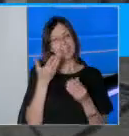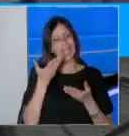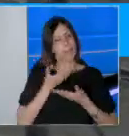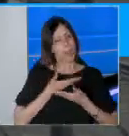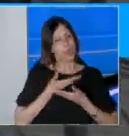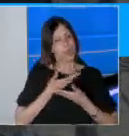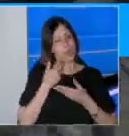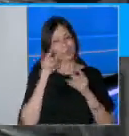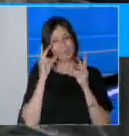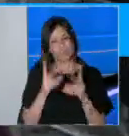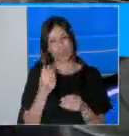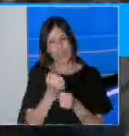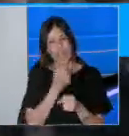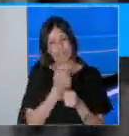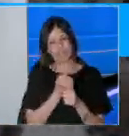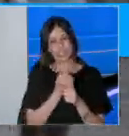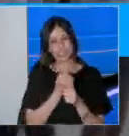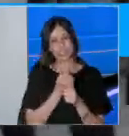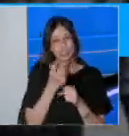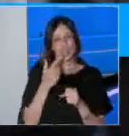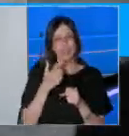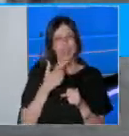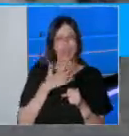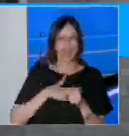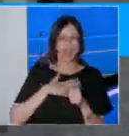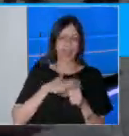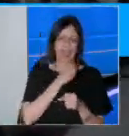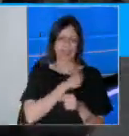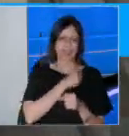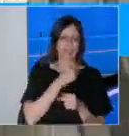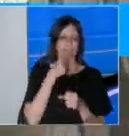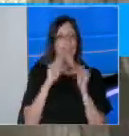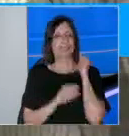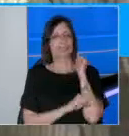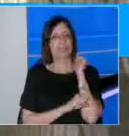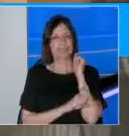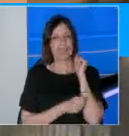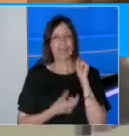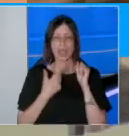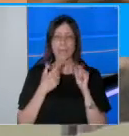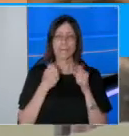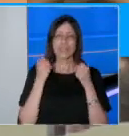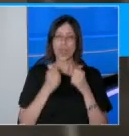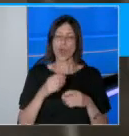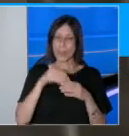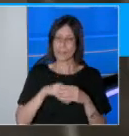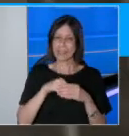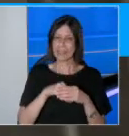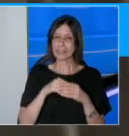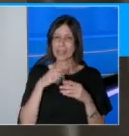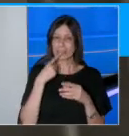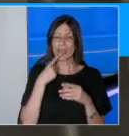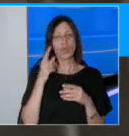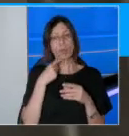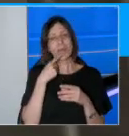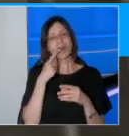את האפשרות לקיים את הפולחן. אלי, אומר אצלנו כאן סגן שר לביטחון הפנים גדי יברקן, חבר הכנסת יברקן, ולמעשה